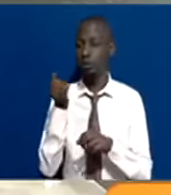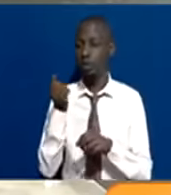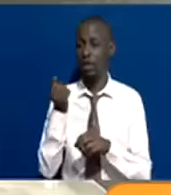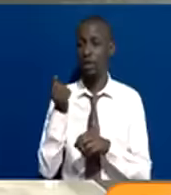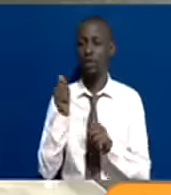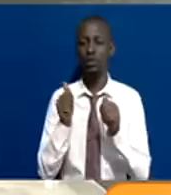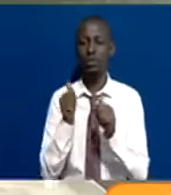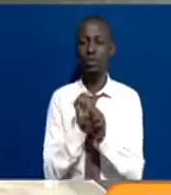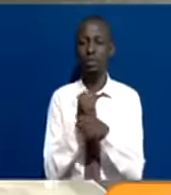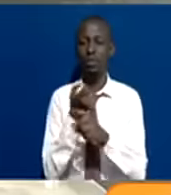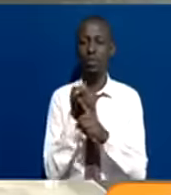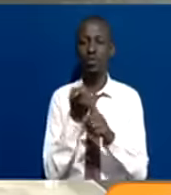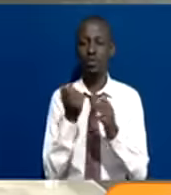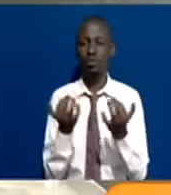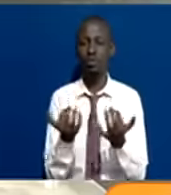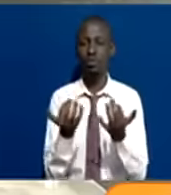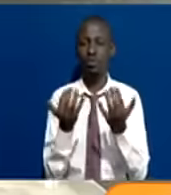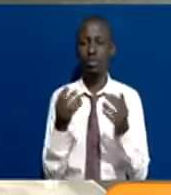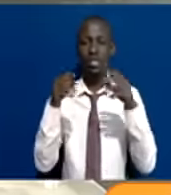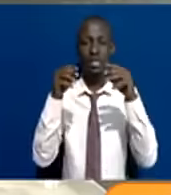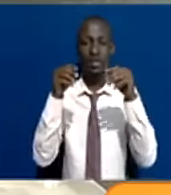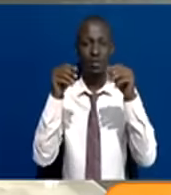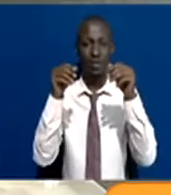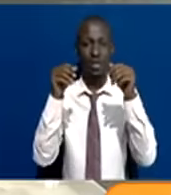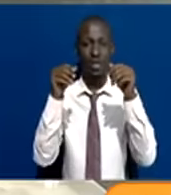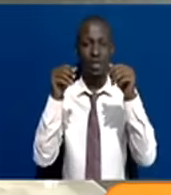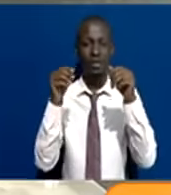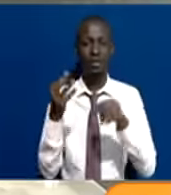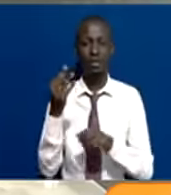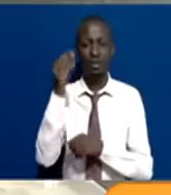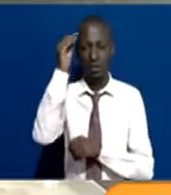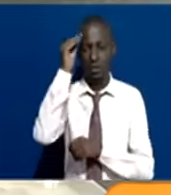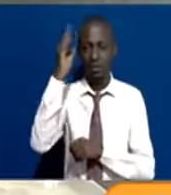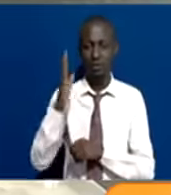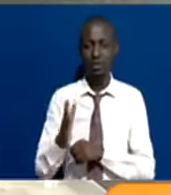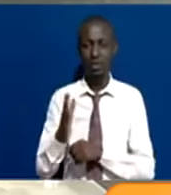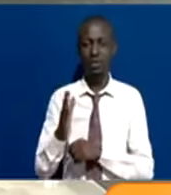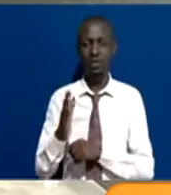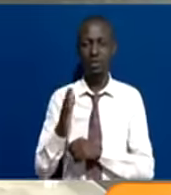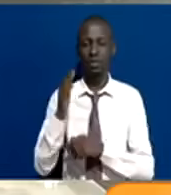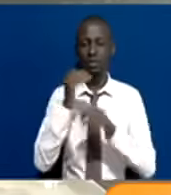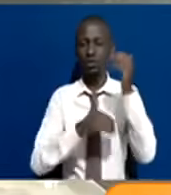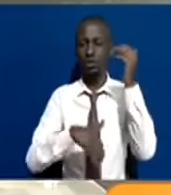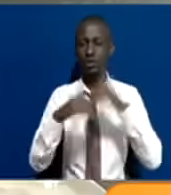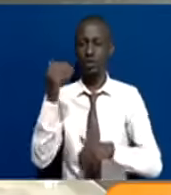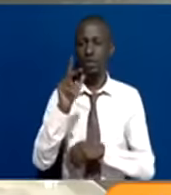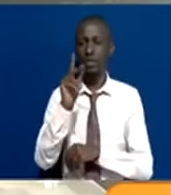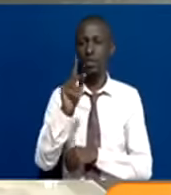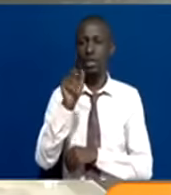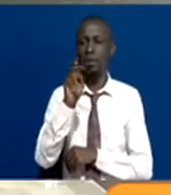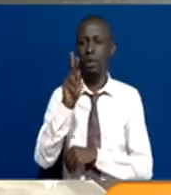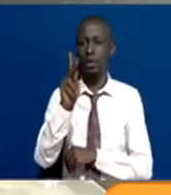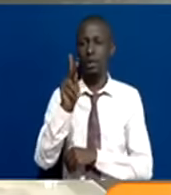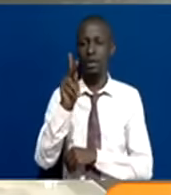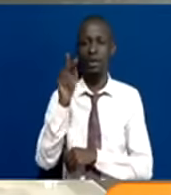unga wa nyasi? Hebu tafakari haya. Wanafunzi watatu wa chuo kikuu cha Kabarak jijini Nakuru wamevumbua mbinu